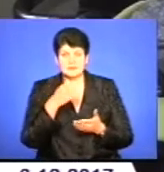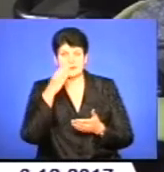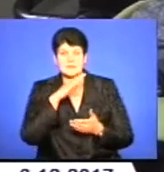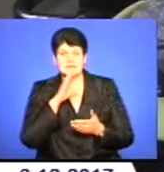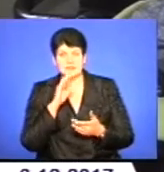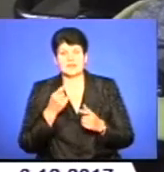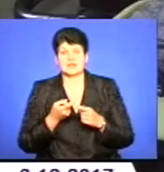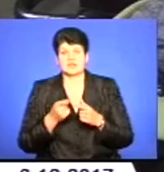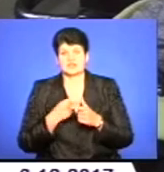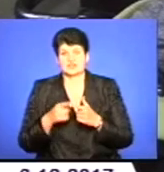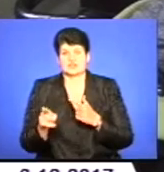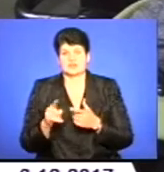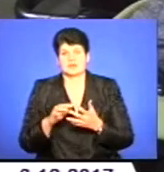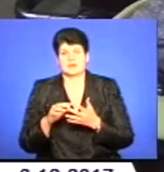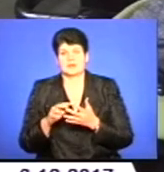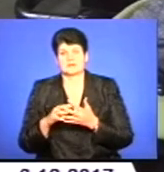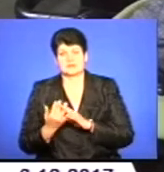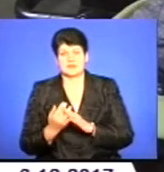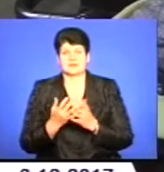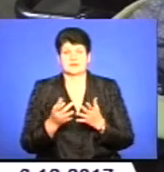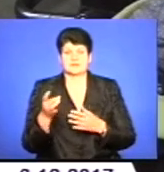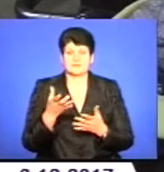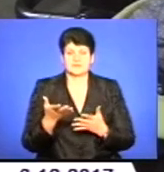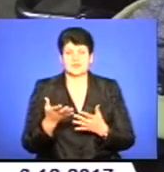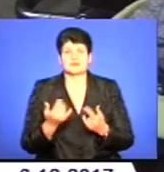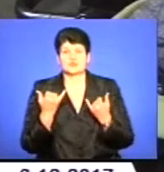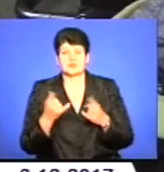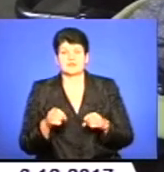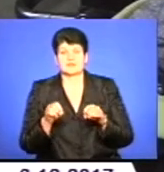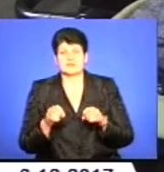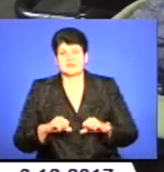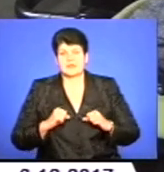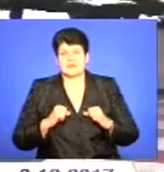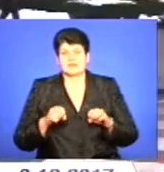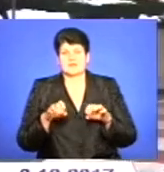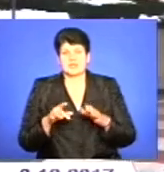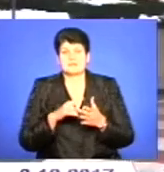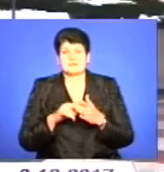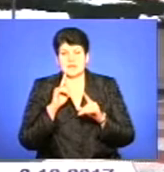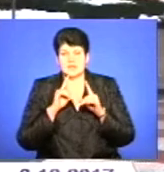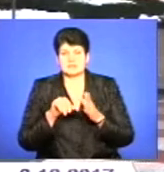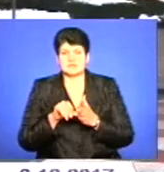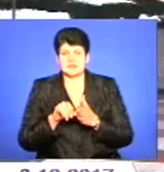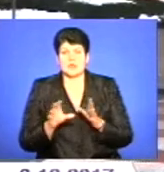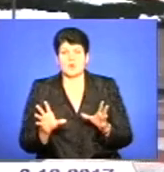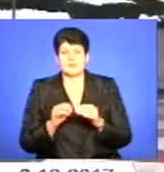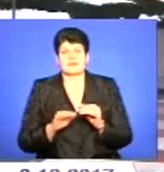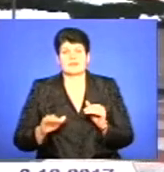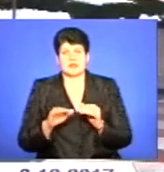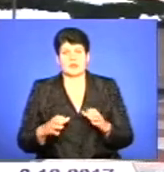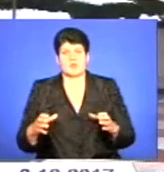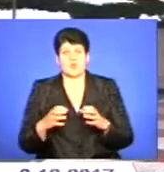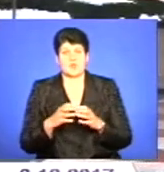місцевого самоврядування? Це питання на закритому засіданні сьогодні намагалися вирішити міська влада та представники об'єднаних територіальних